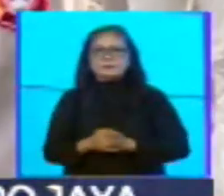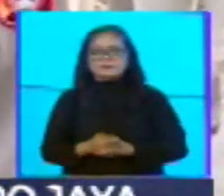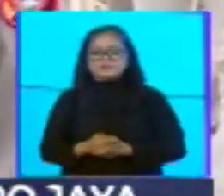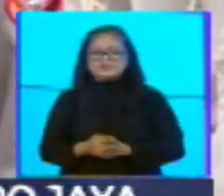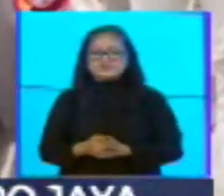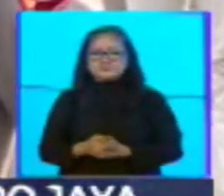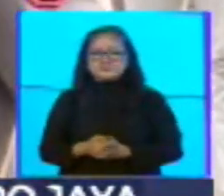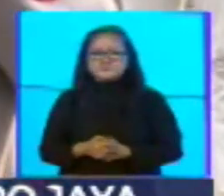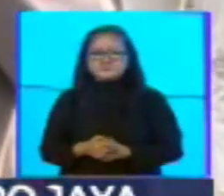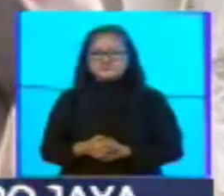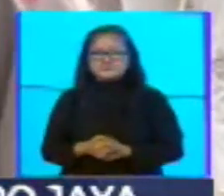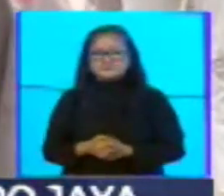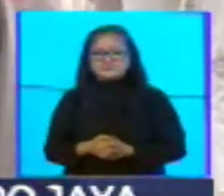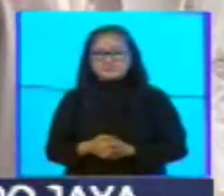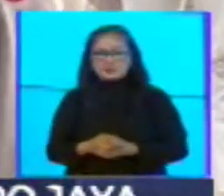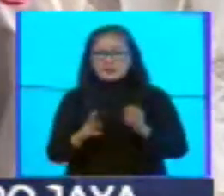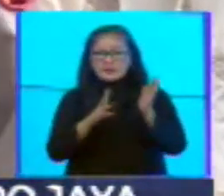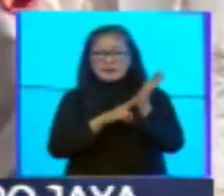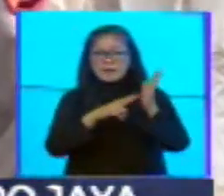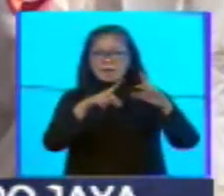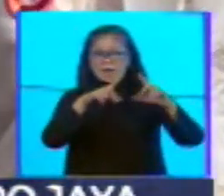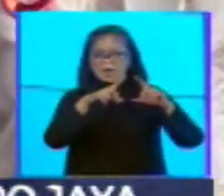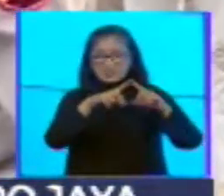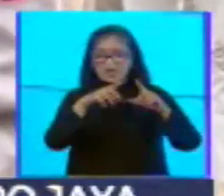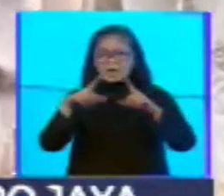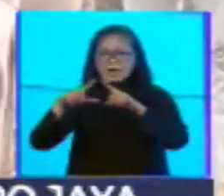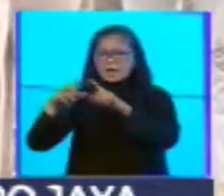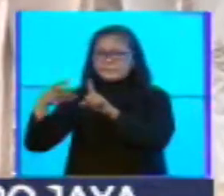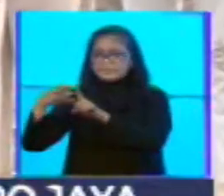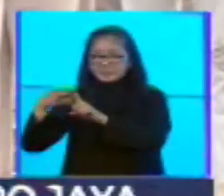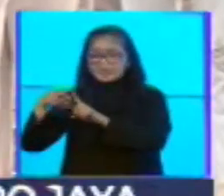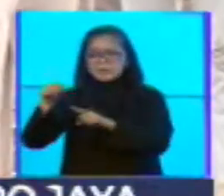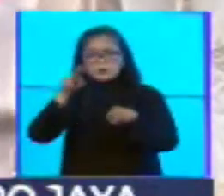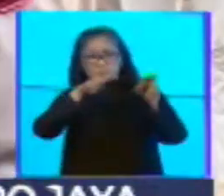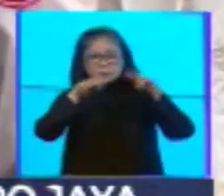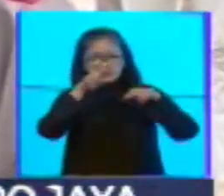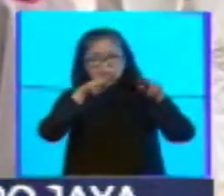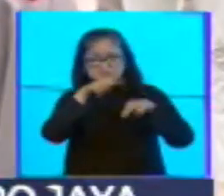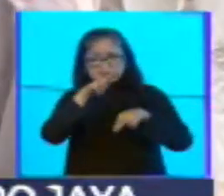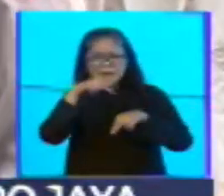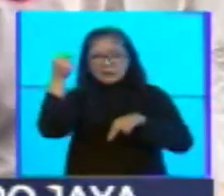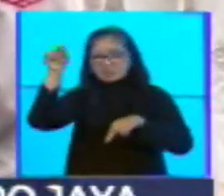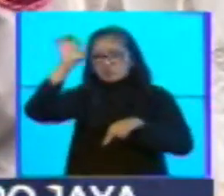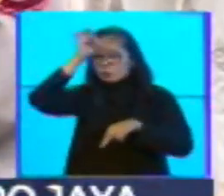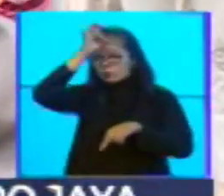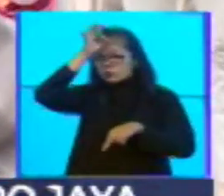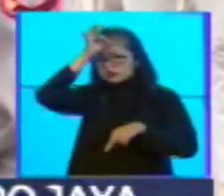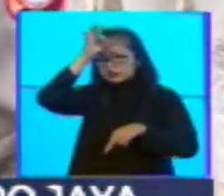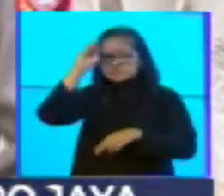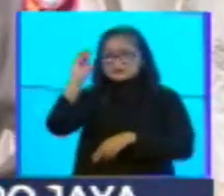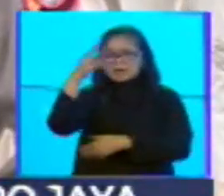NA dan AB sementara kita lakukan pemeriksaan di Polres Jakarta Pusat. Nanti